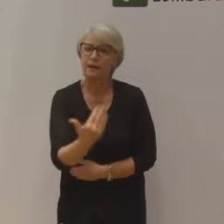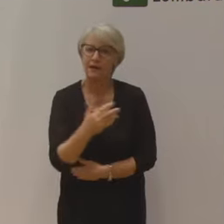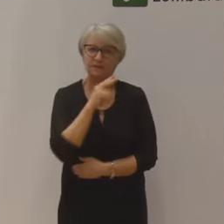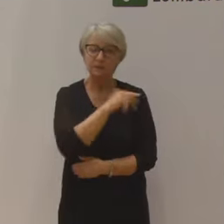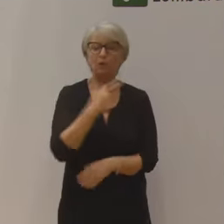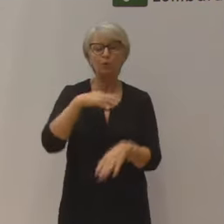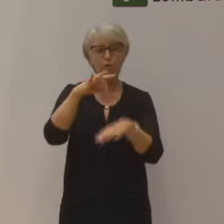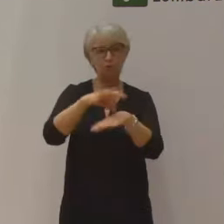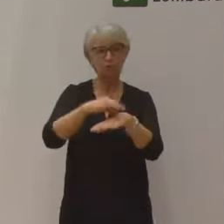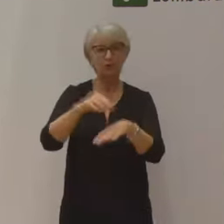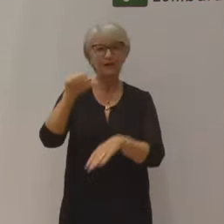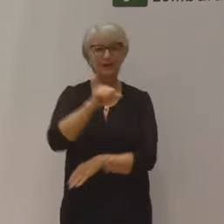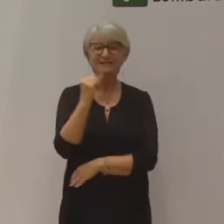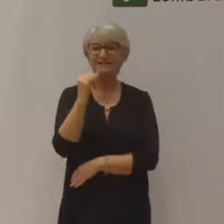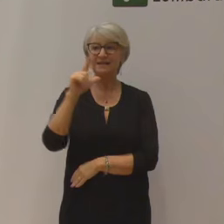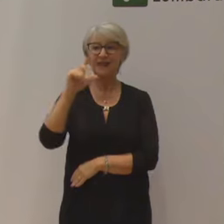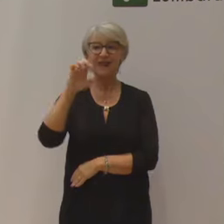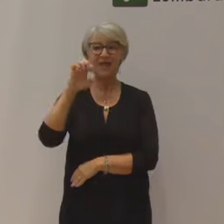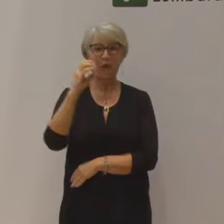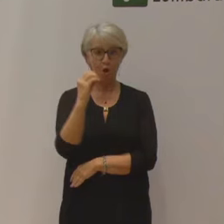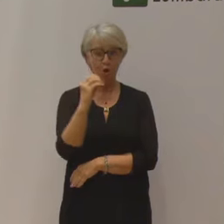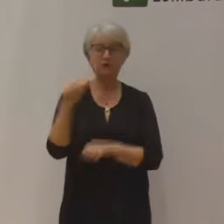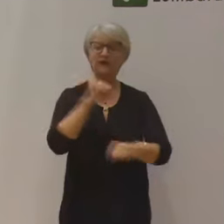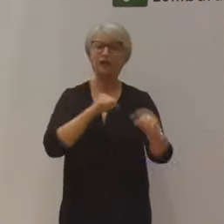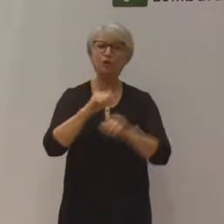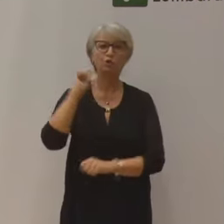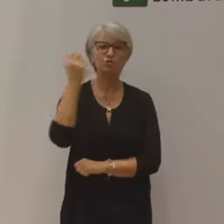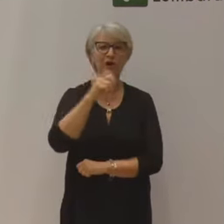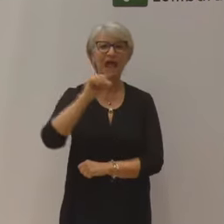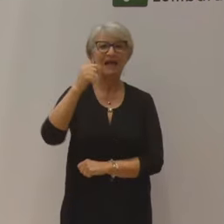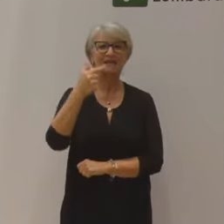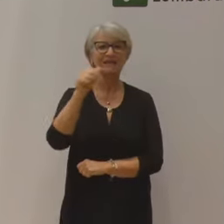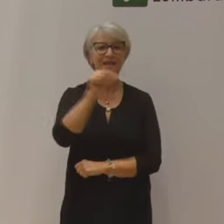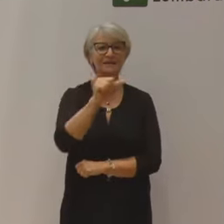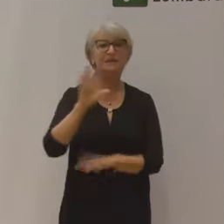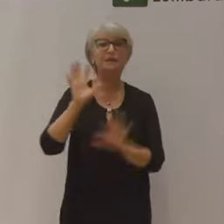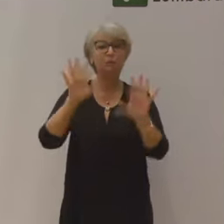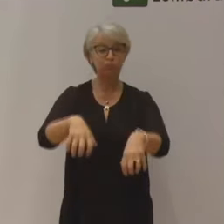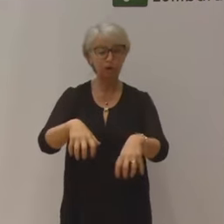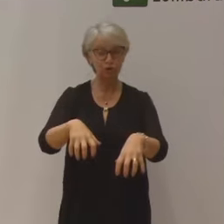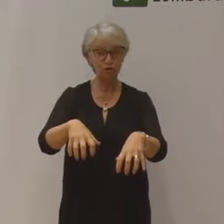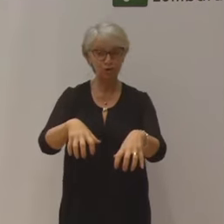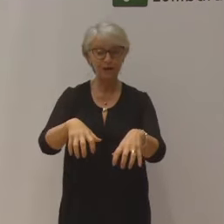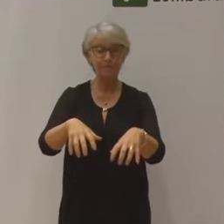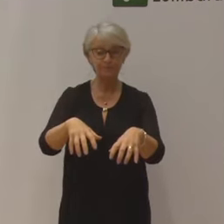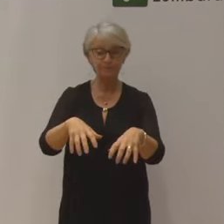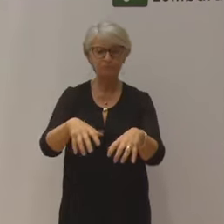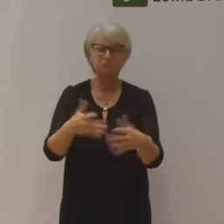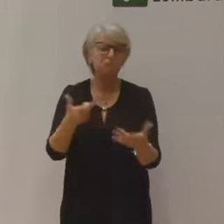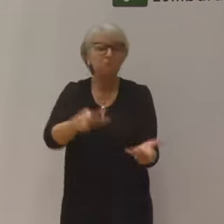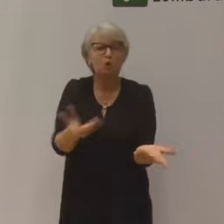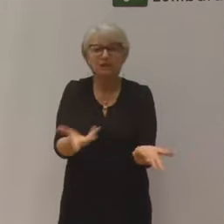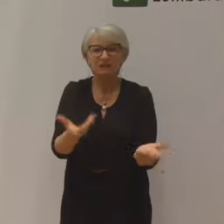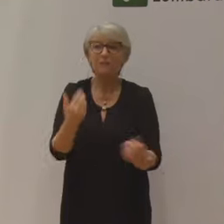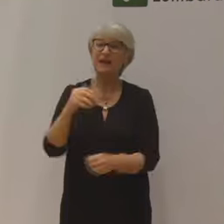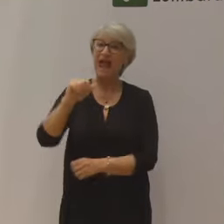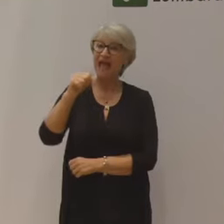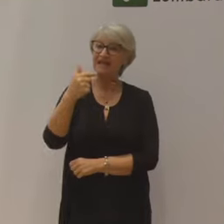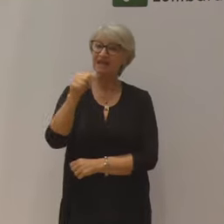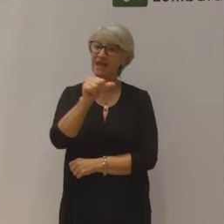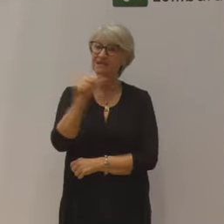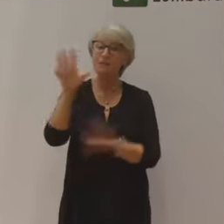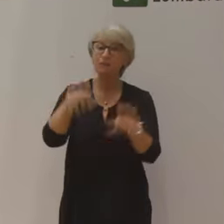il dottor Sileo, che è qui con noi, è il direttore generale della TS di Brescia. E perché? Perché la TS di